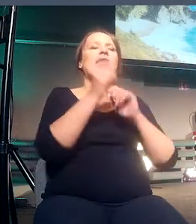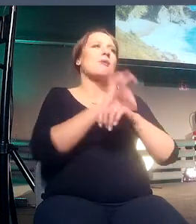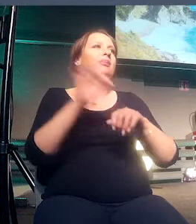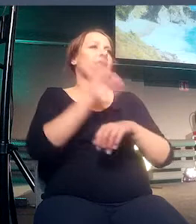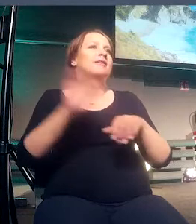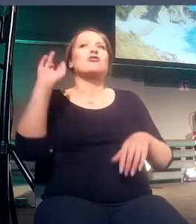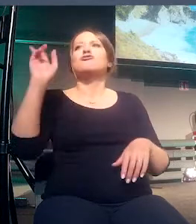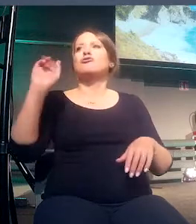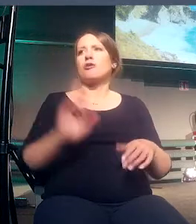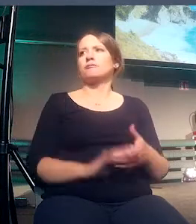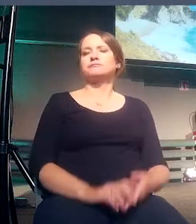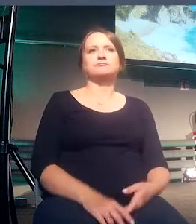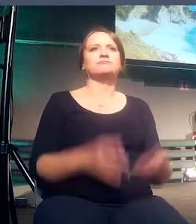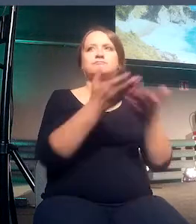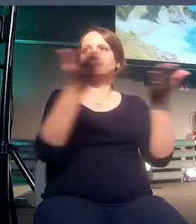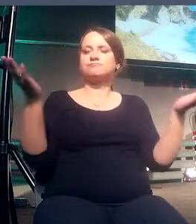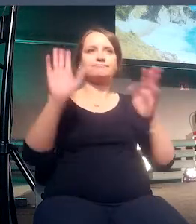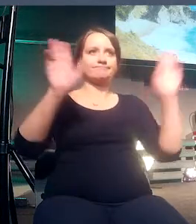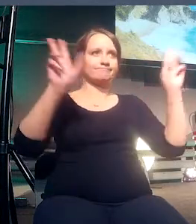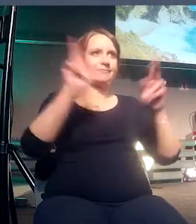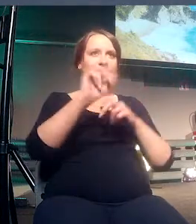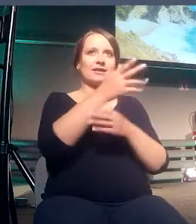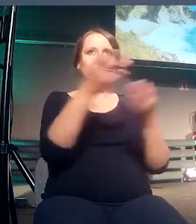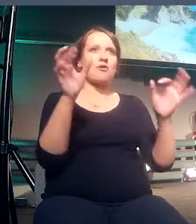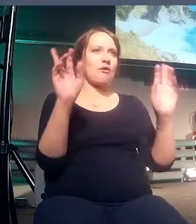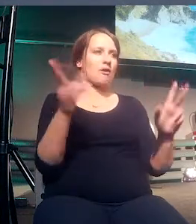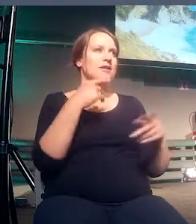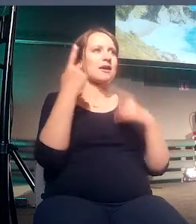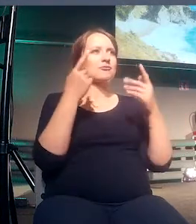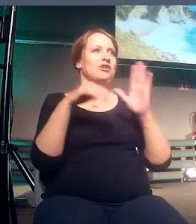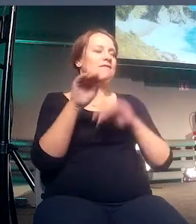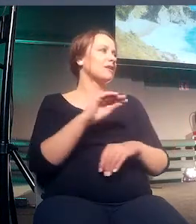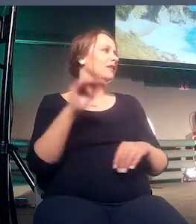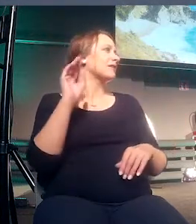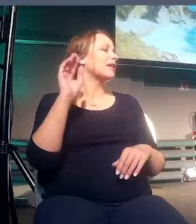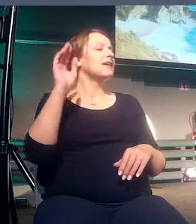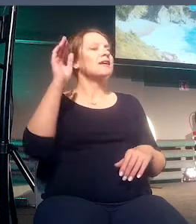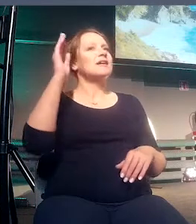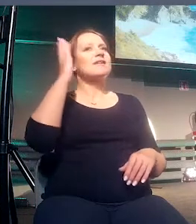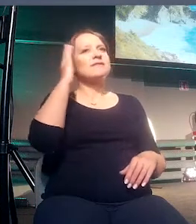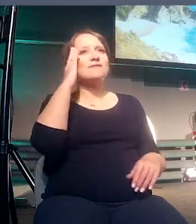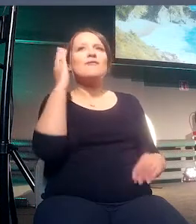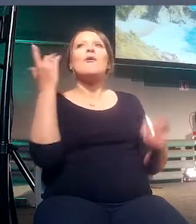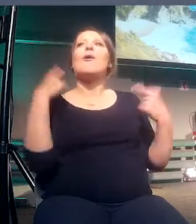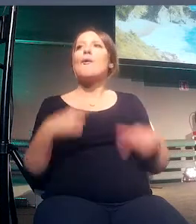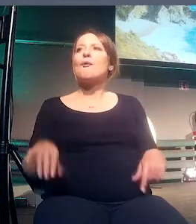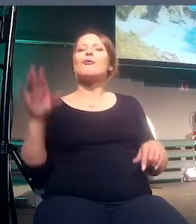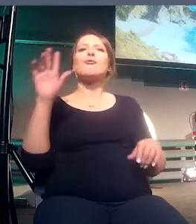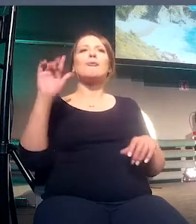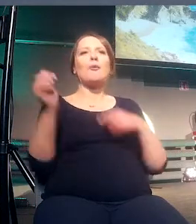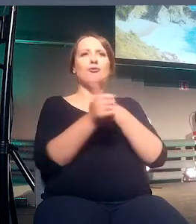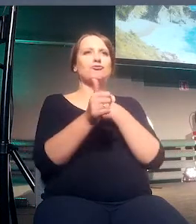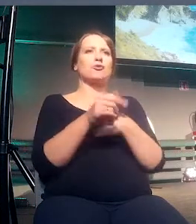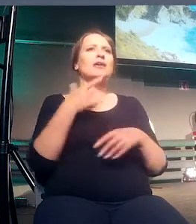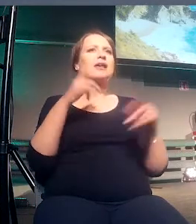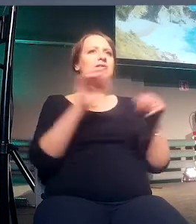sali? Okej. No wydaje mi się, że wiecie doskonale, o czym mówię. Kiedy zaczynamy projekt,